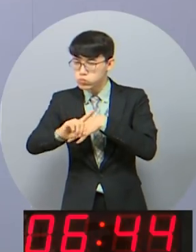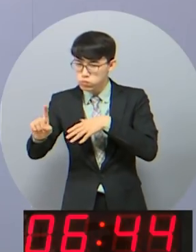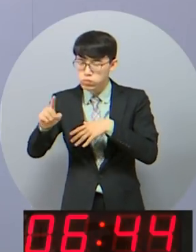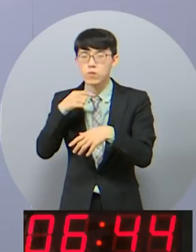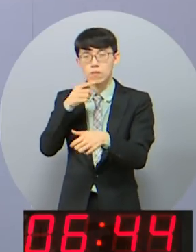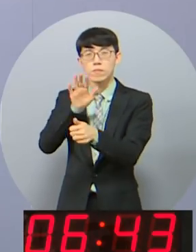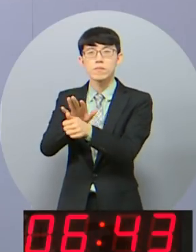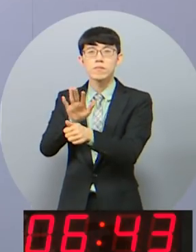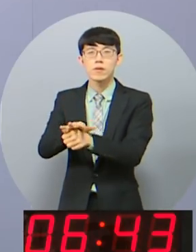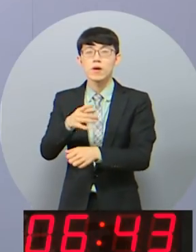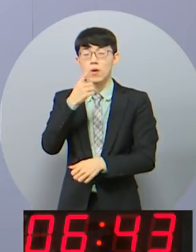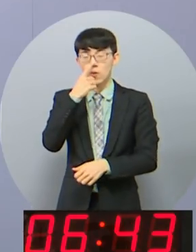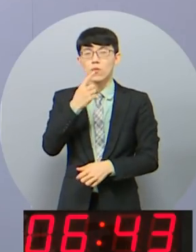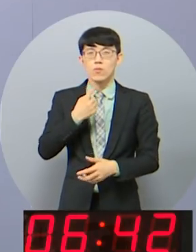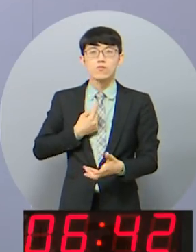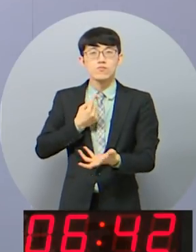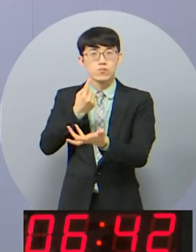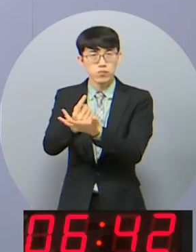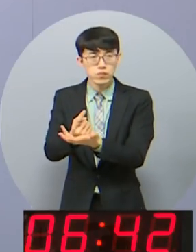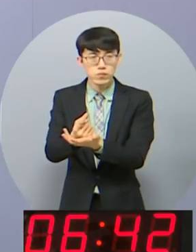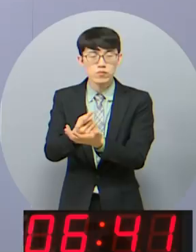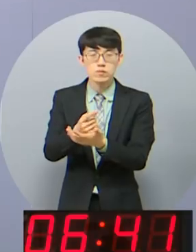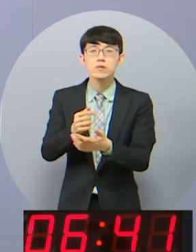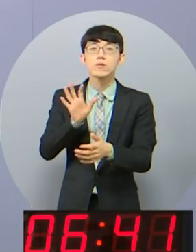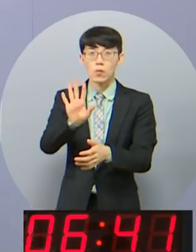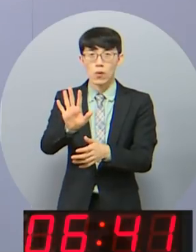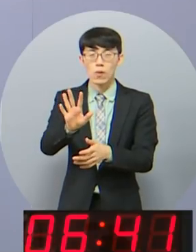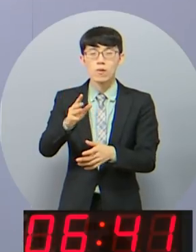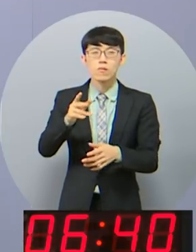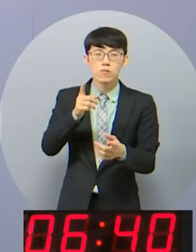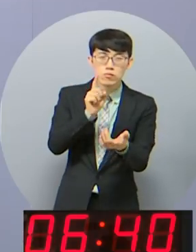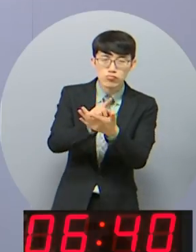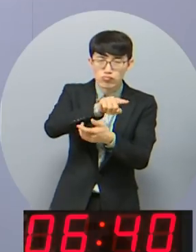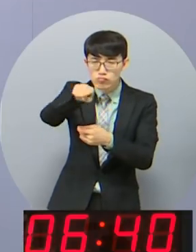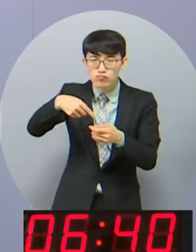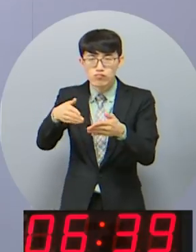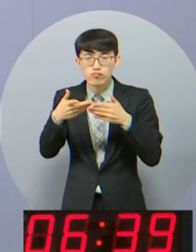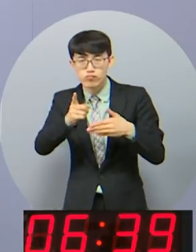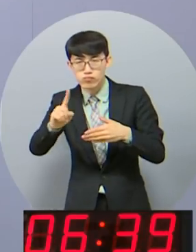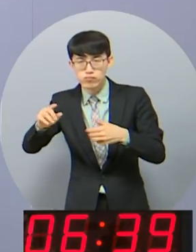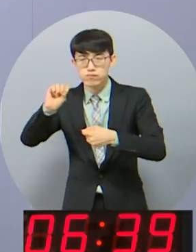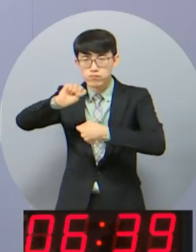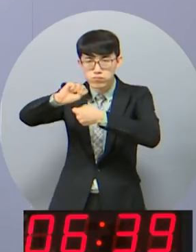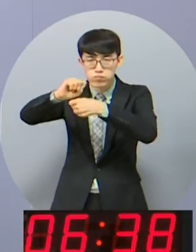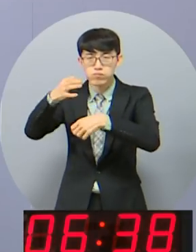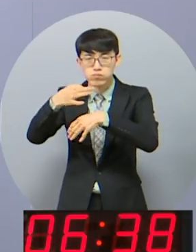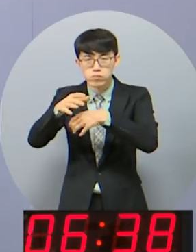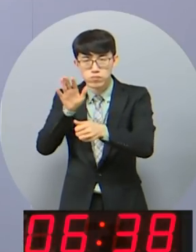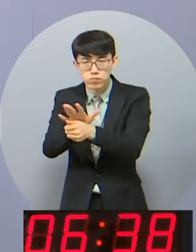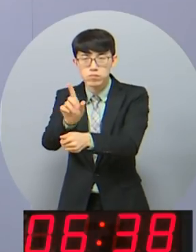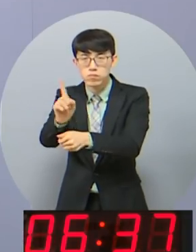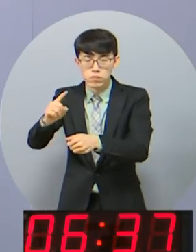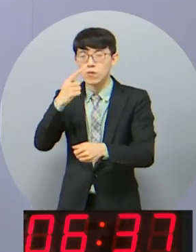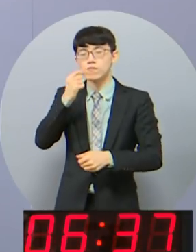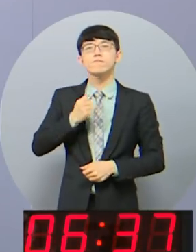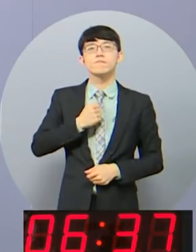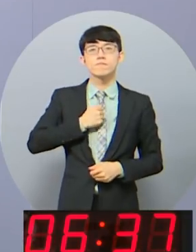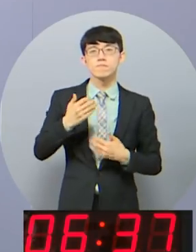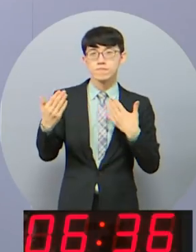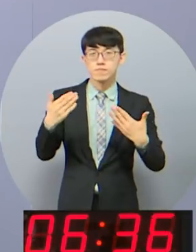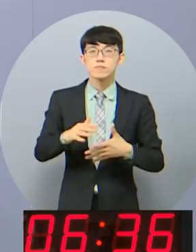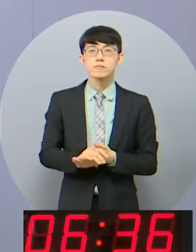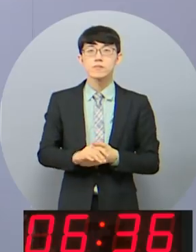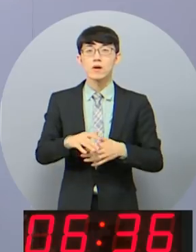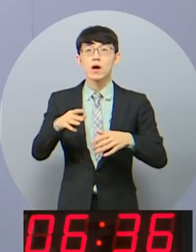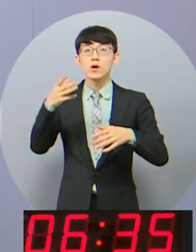我们实地的参与能够更精准的了解如何合理的配置教育资源。所以我们在这个水源国